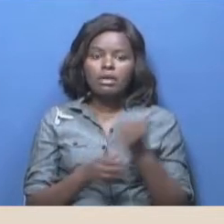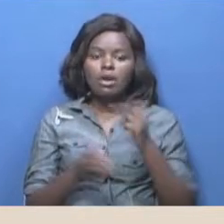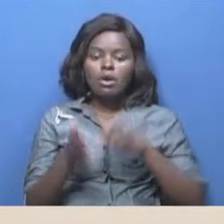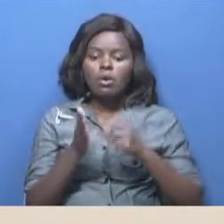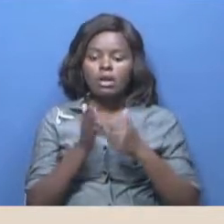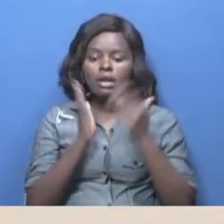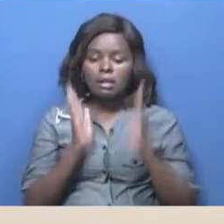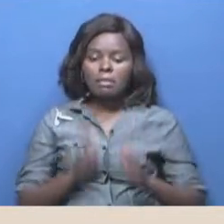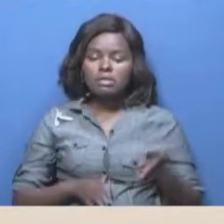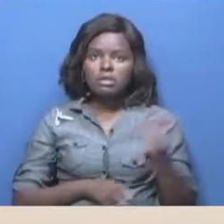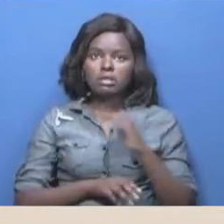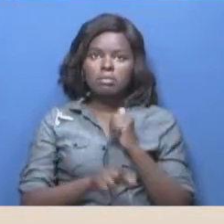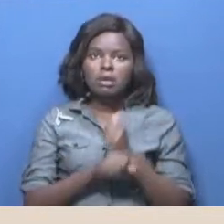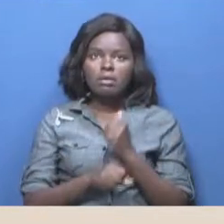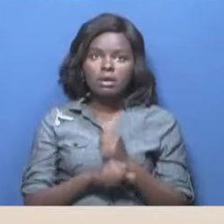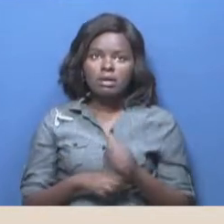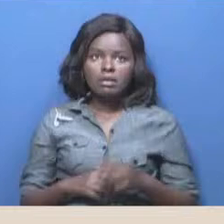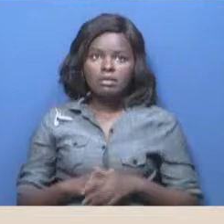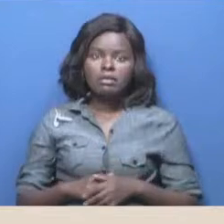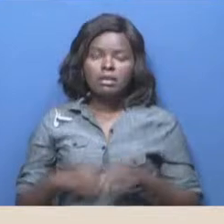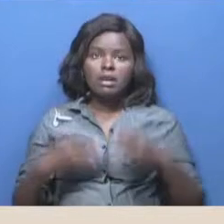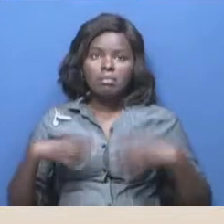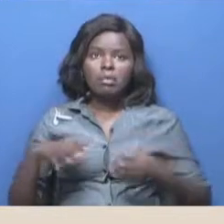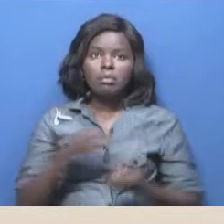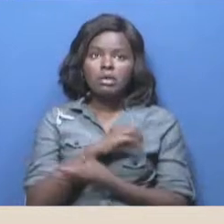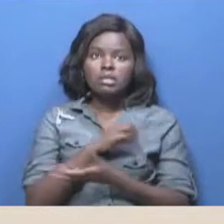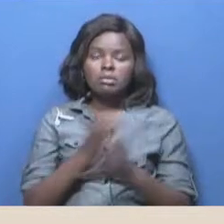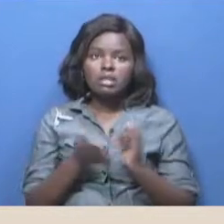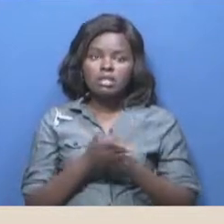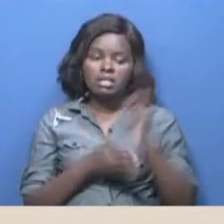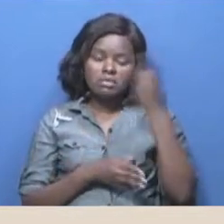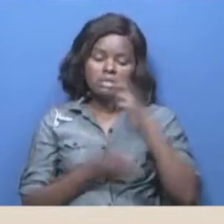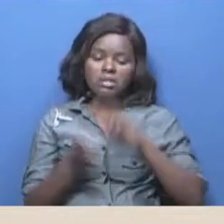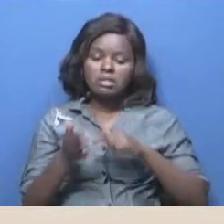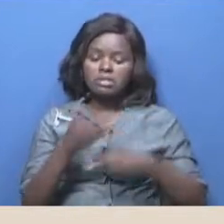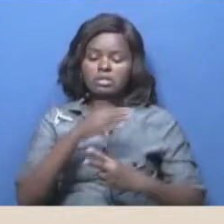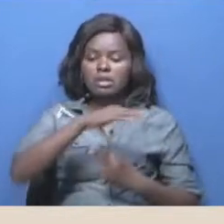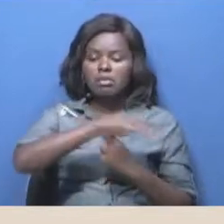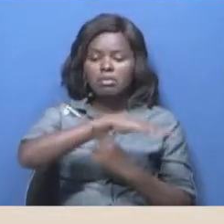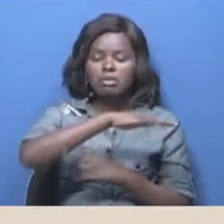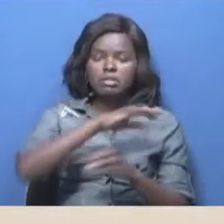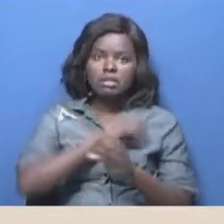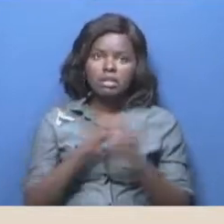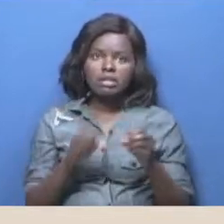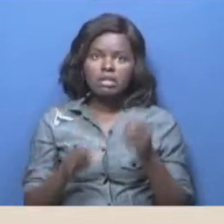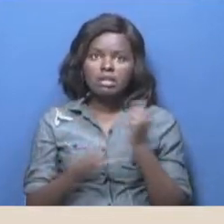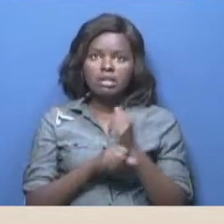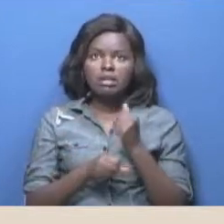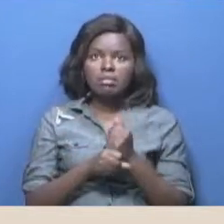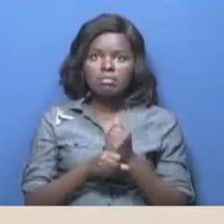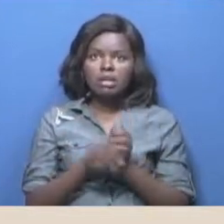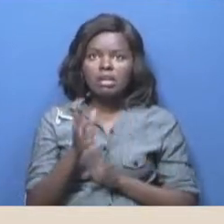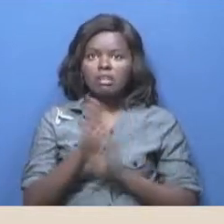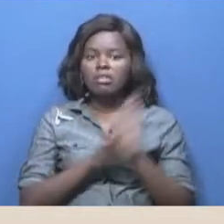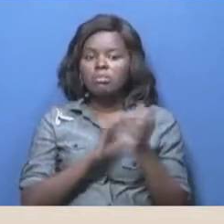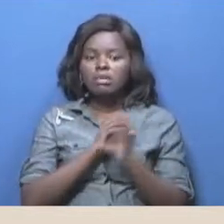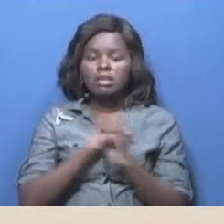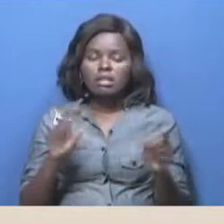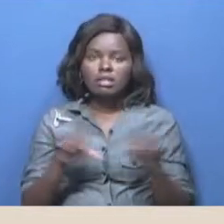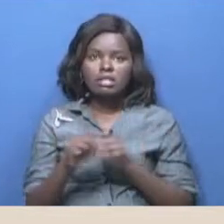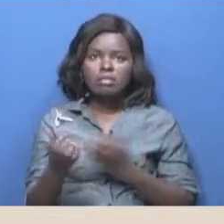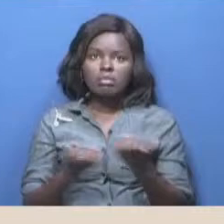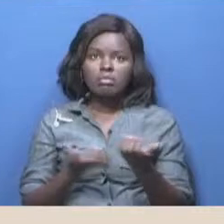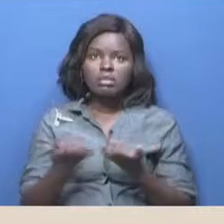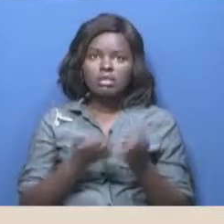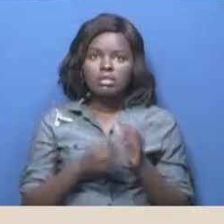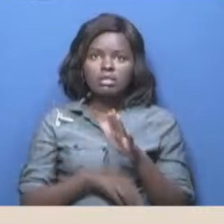kwa barabara. Muingi ni utariirie uria kwaga kureka kwa daraca ino ucungiririe kugonderera kwa uthii wa nambere hamwe na biashara